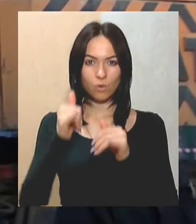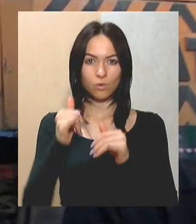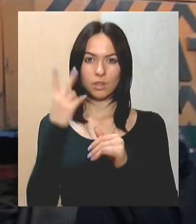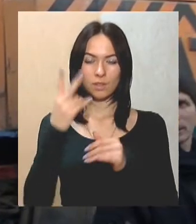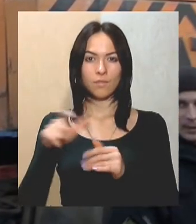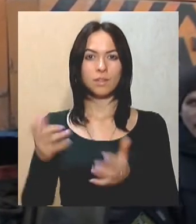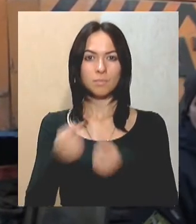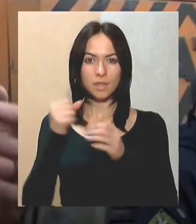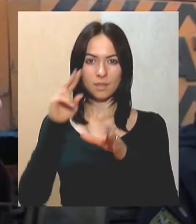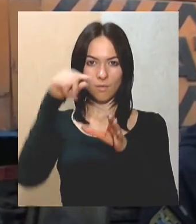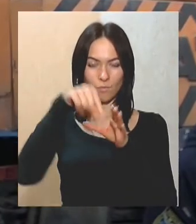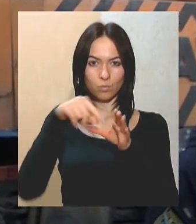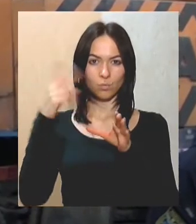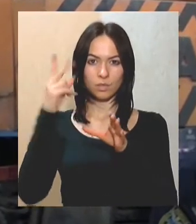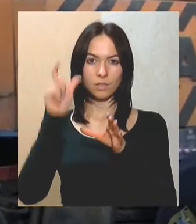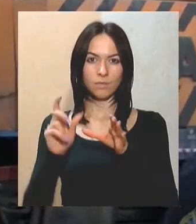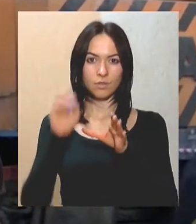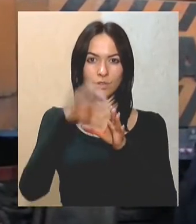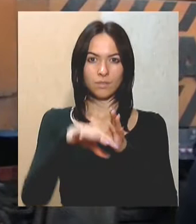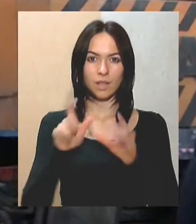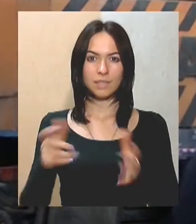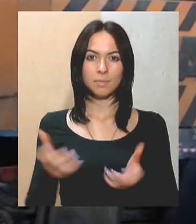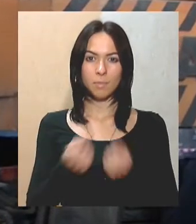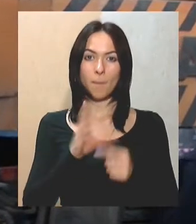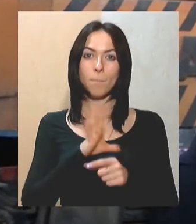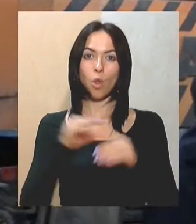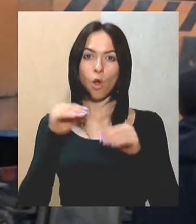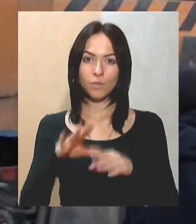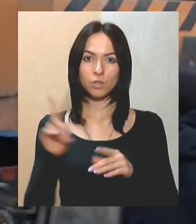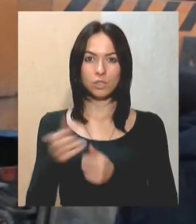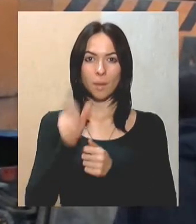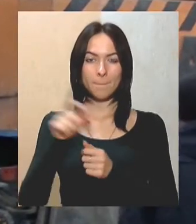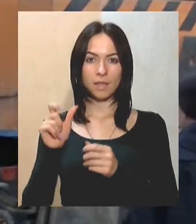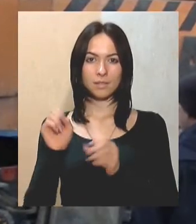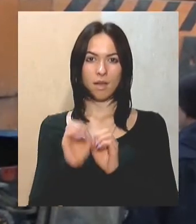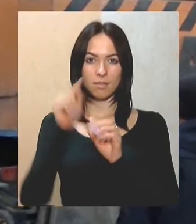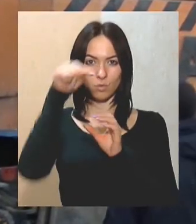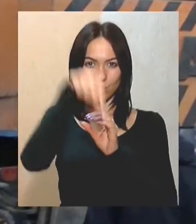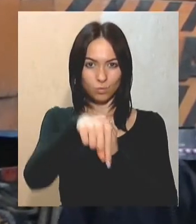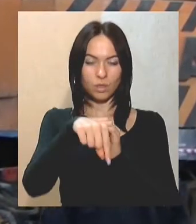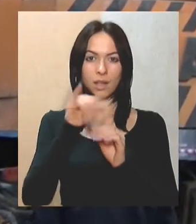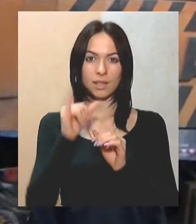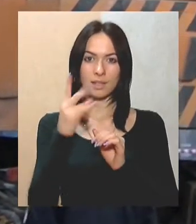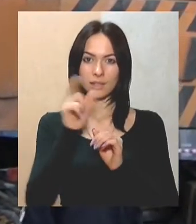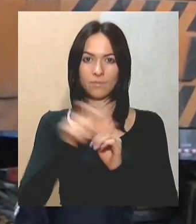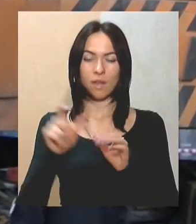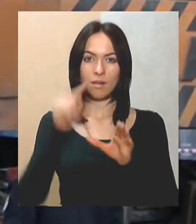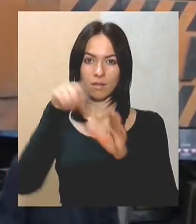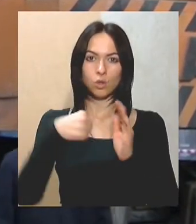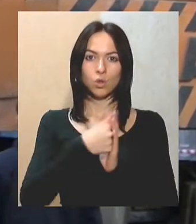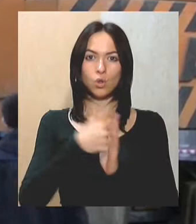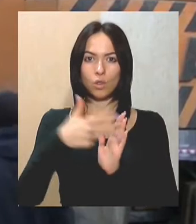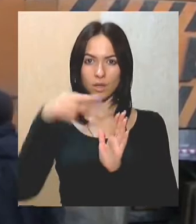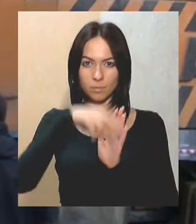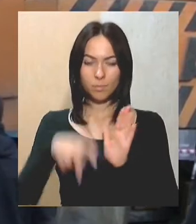доправити сюди будівельний кран та спустити рятувальників на люльці. Двоє рятувальників спустилися до третього поверху. За